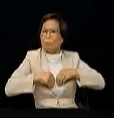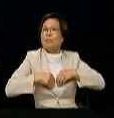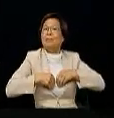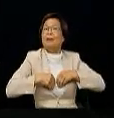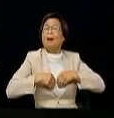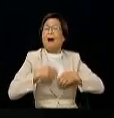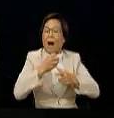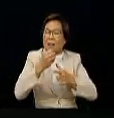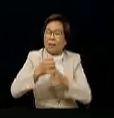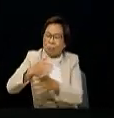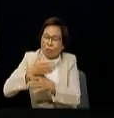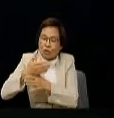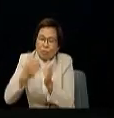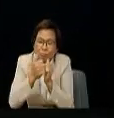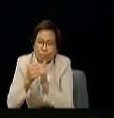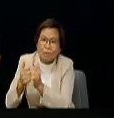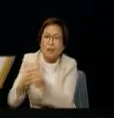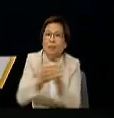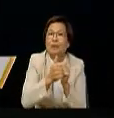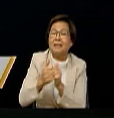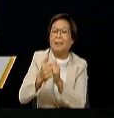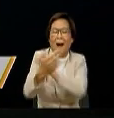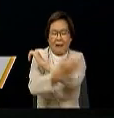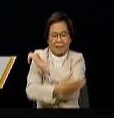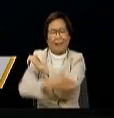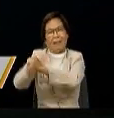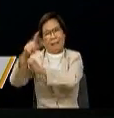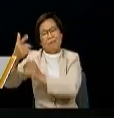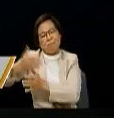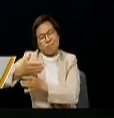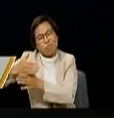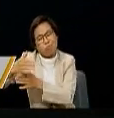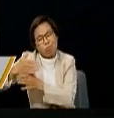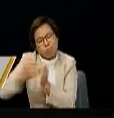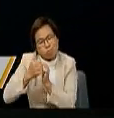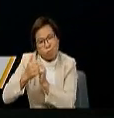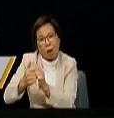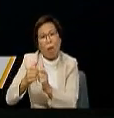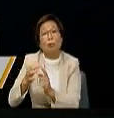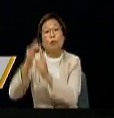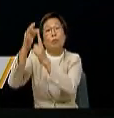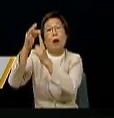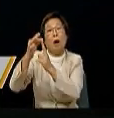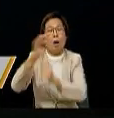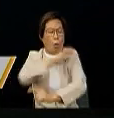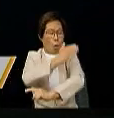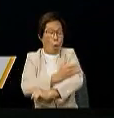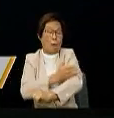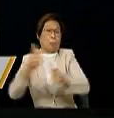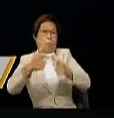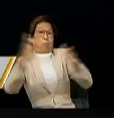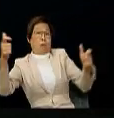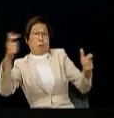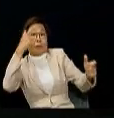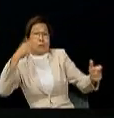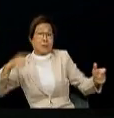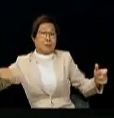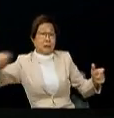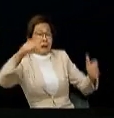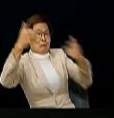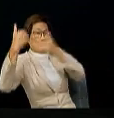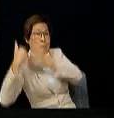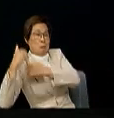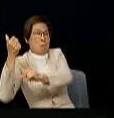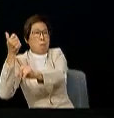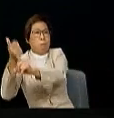nyata pun dikonsumsi bersama dengan negara-negara lain utamanya kau suka sebesar karena mereka juga ada